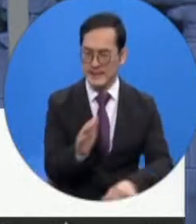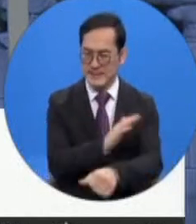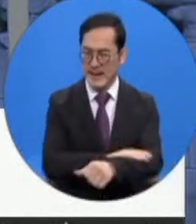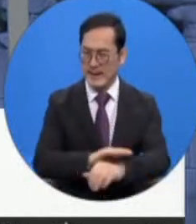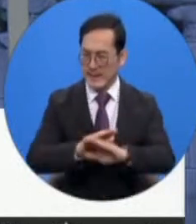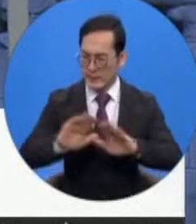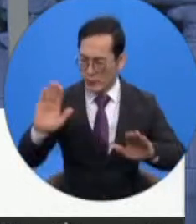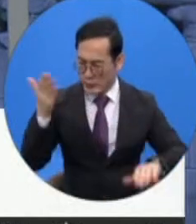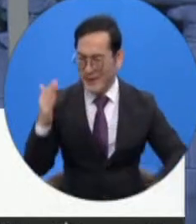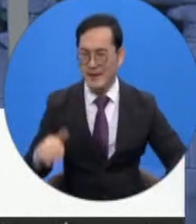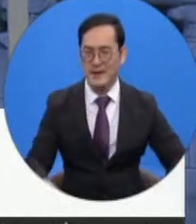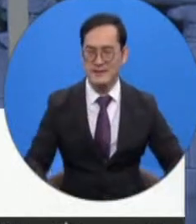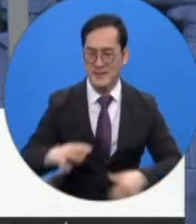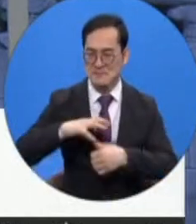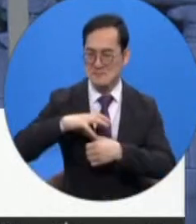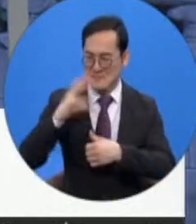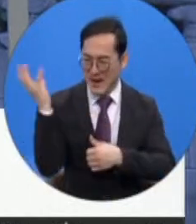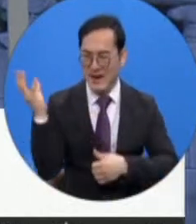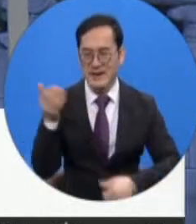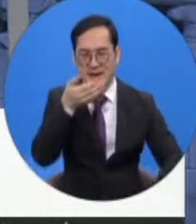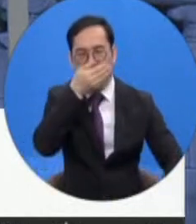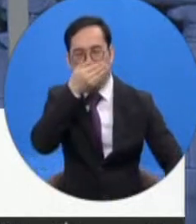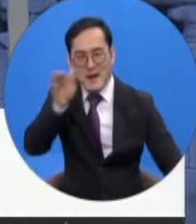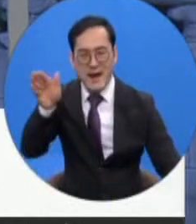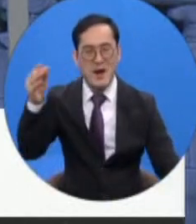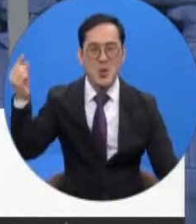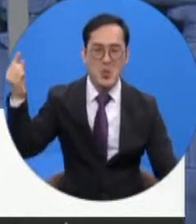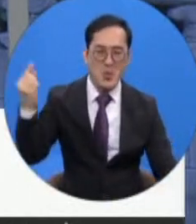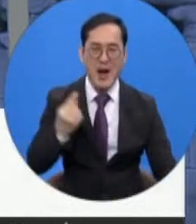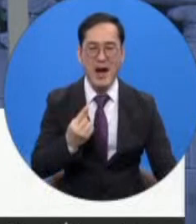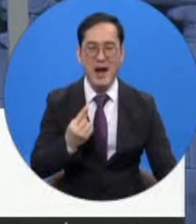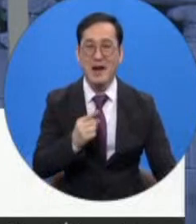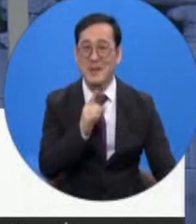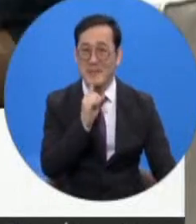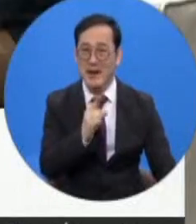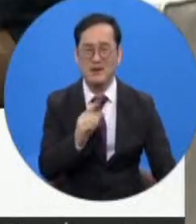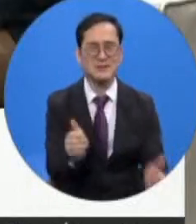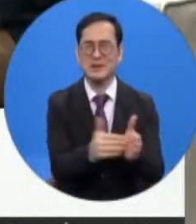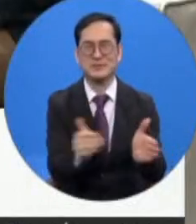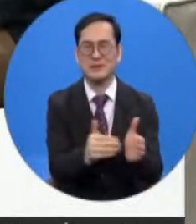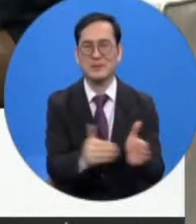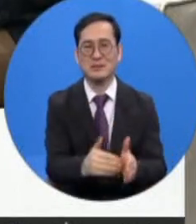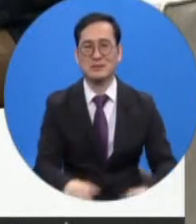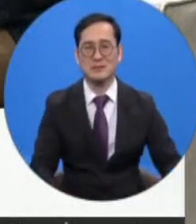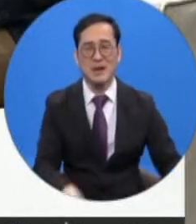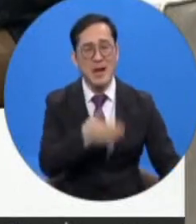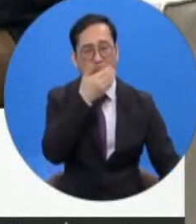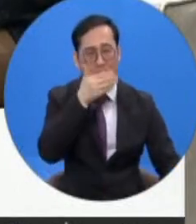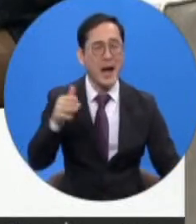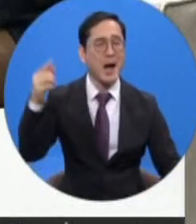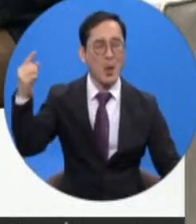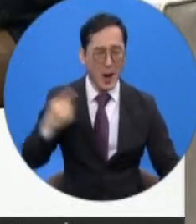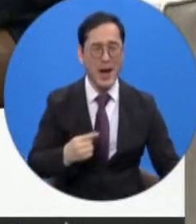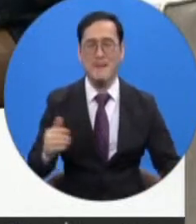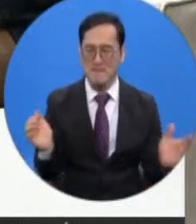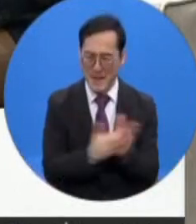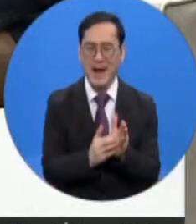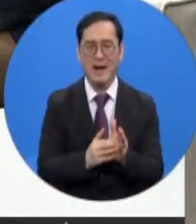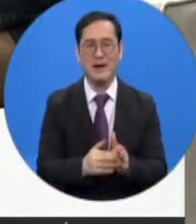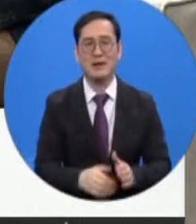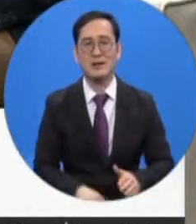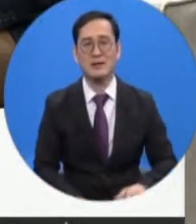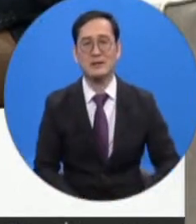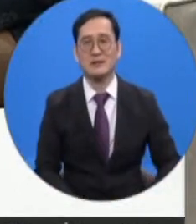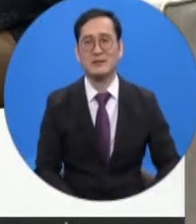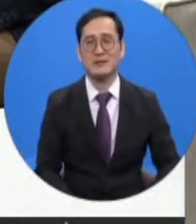보인다. 일상 회복의 계단에 올랐어. 이런 말씀 안 하셨으면 좋겠어요. 하실 때마다 상황이 나빠지잖아요.